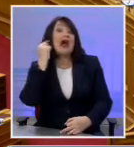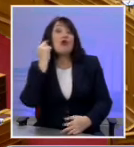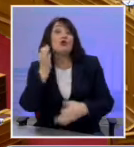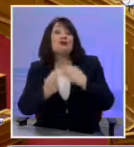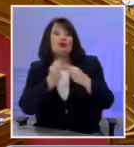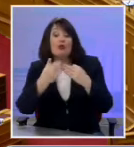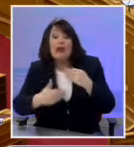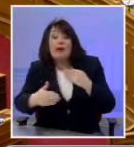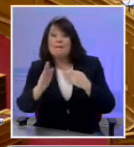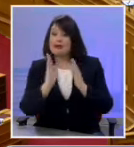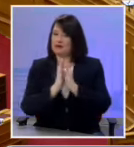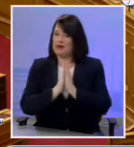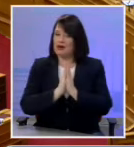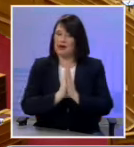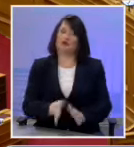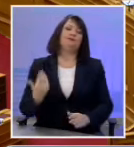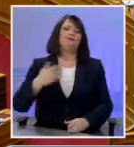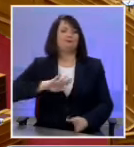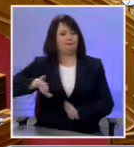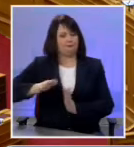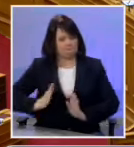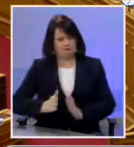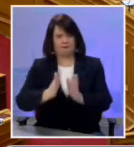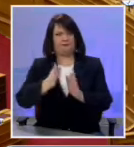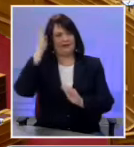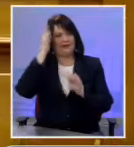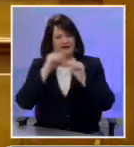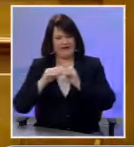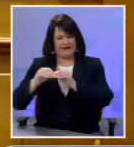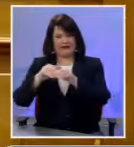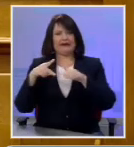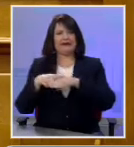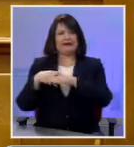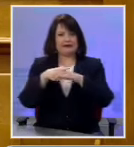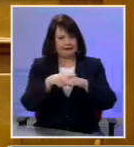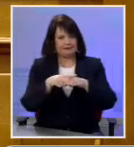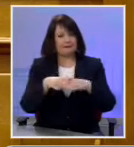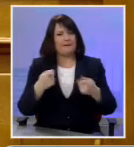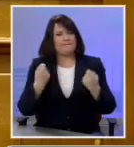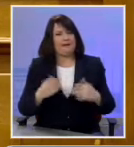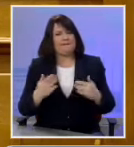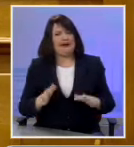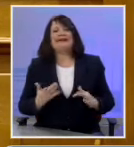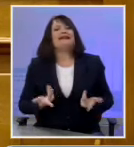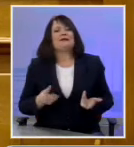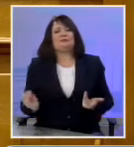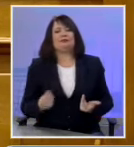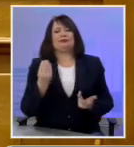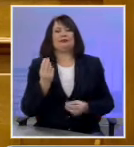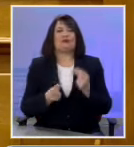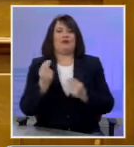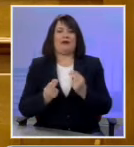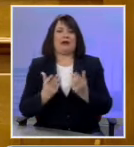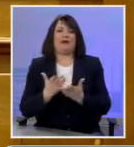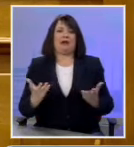χρόνο. Λοιπόν, προχωρώ. Η ανακεφαλοποίηση... η οποία έγινε, δημιούργησε τεράστια